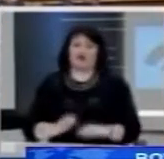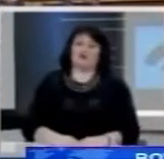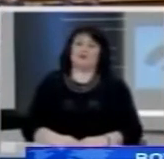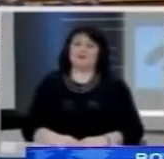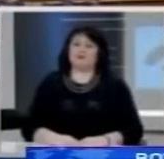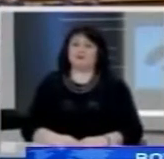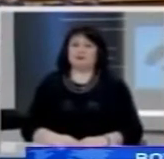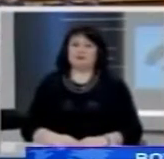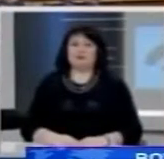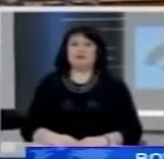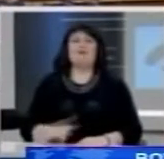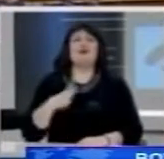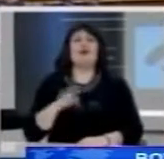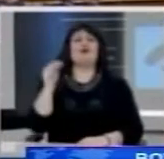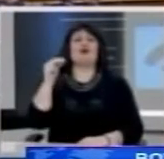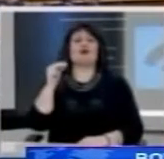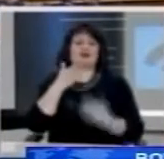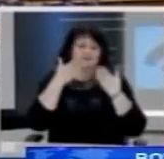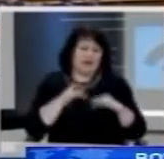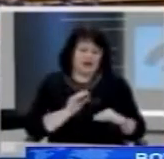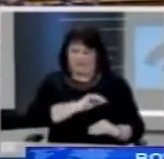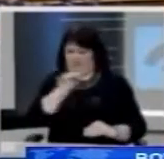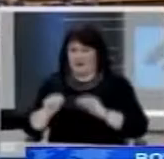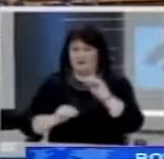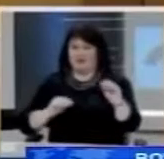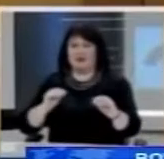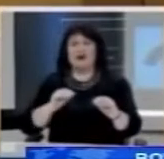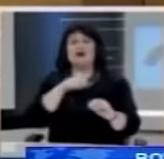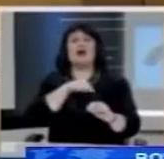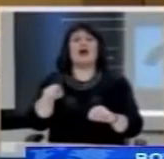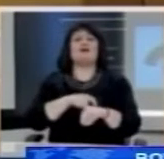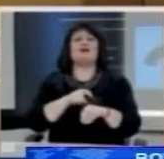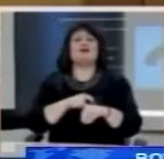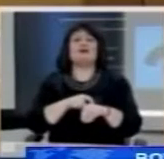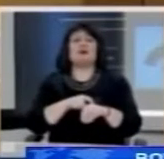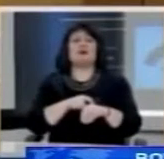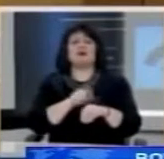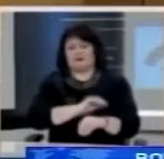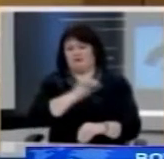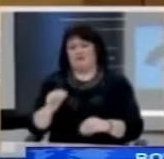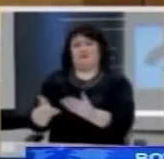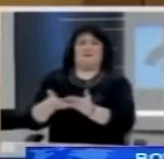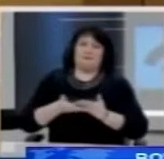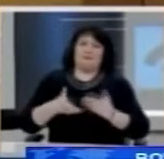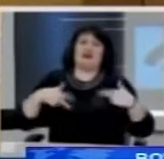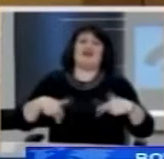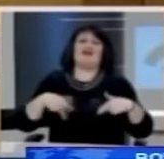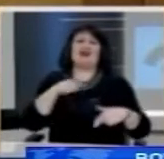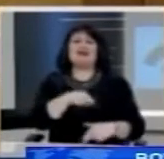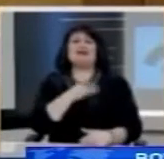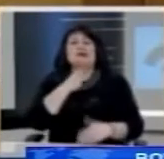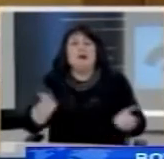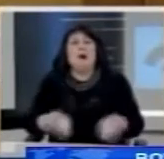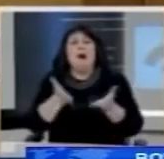Πρόθυμη να μεταβληθούν σε δεκανίκια μιας κυβέρνησης που έχει γίνει κουρελού